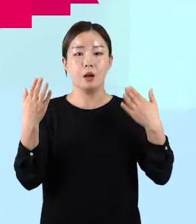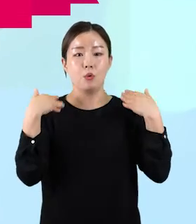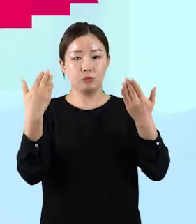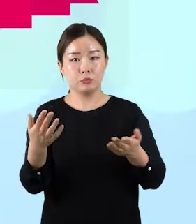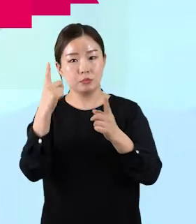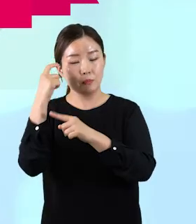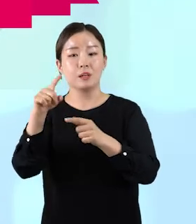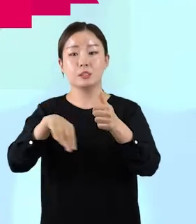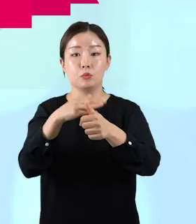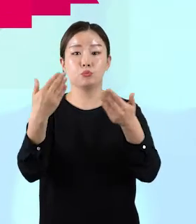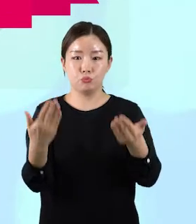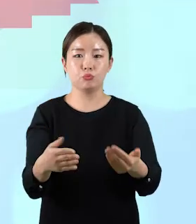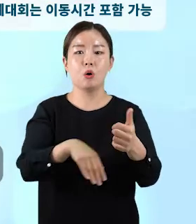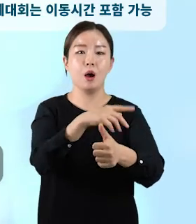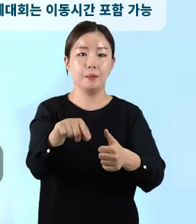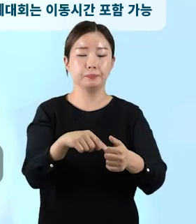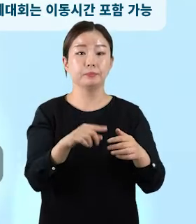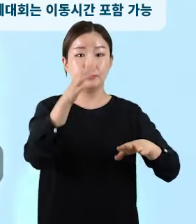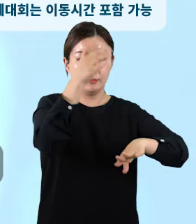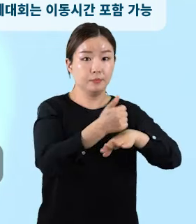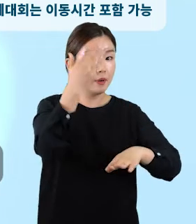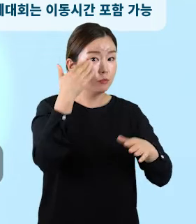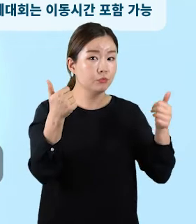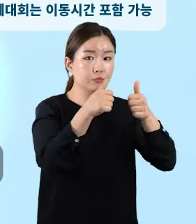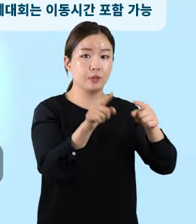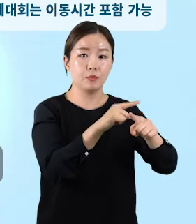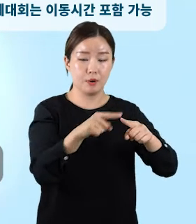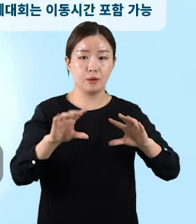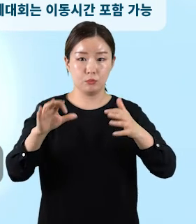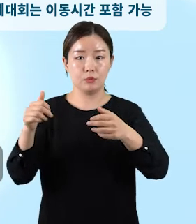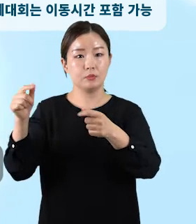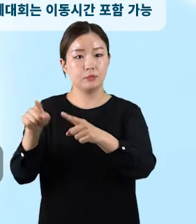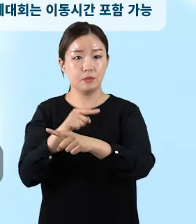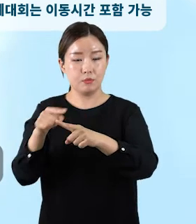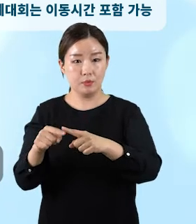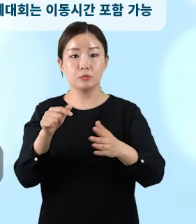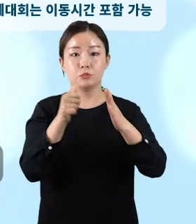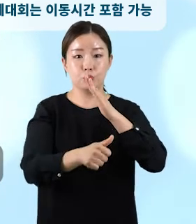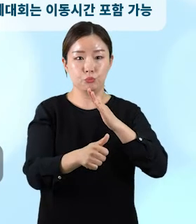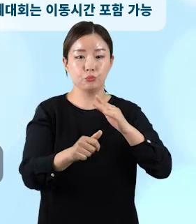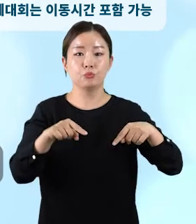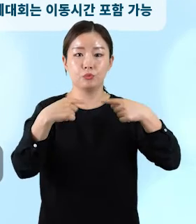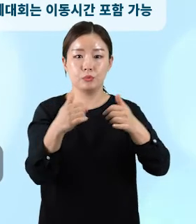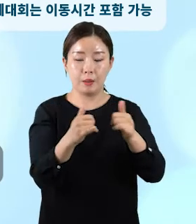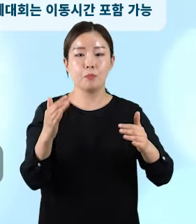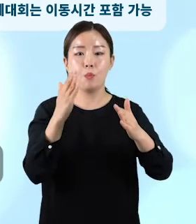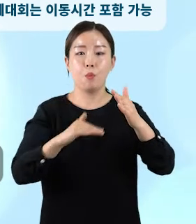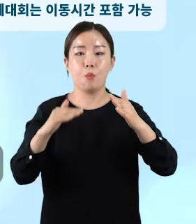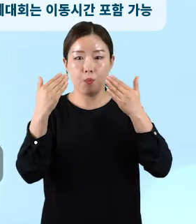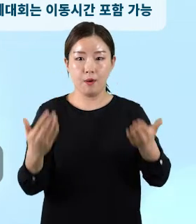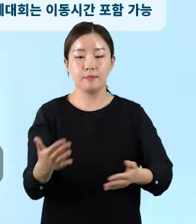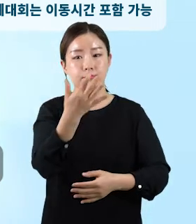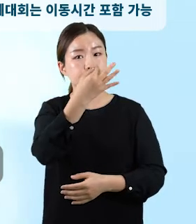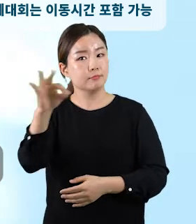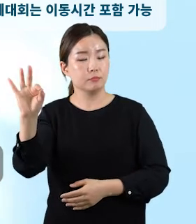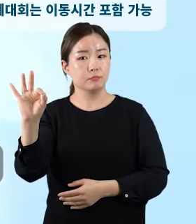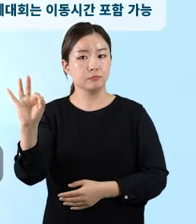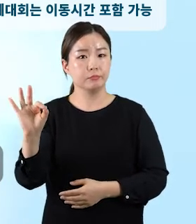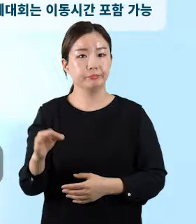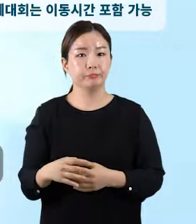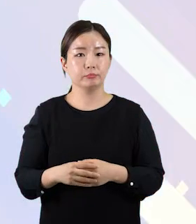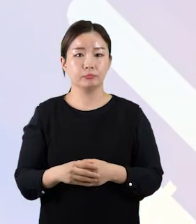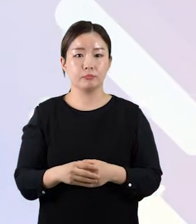개교기념일로 휴업하는 경우 끝으로 국내 대회 및 국제대회 등의 선수로 참가하는 경우 공가로 처리될 수